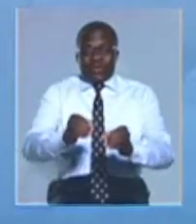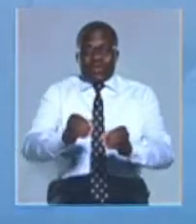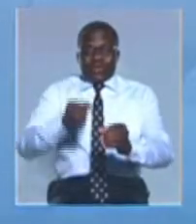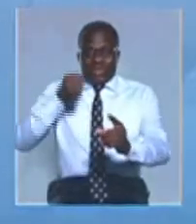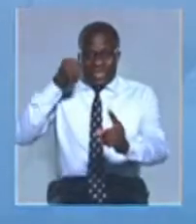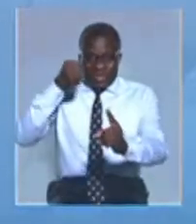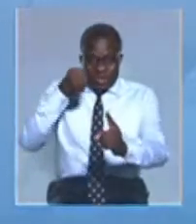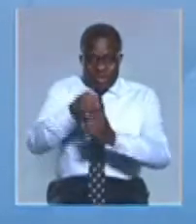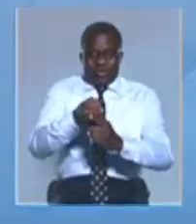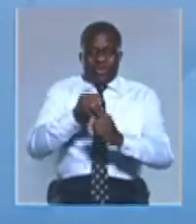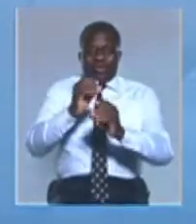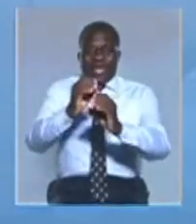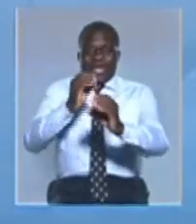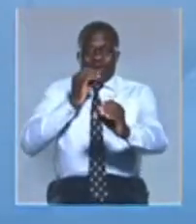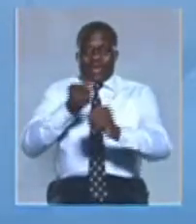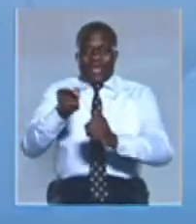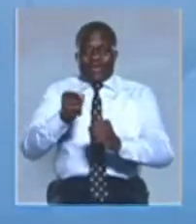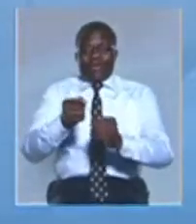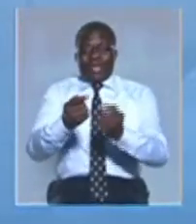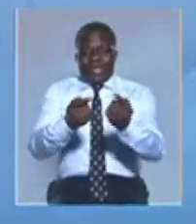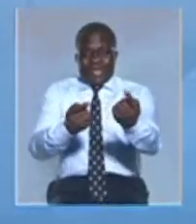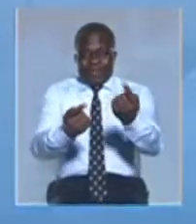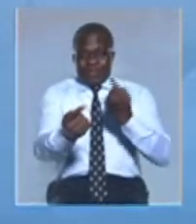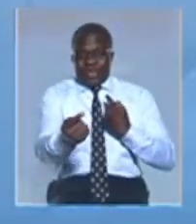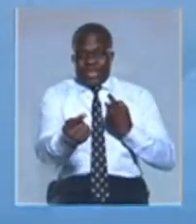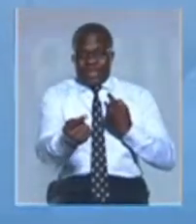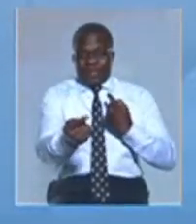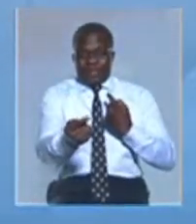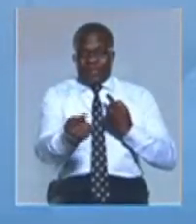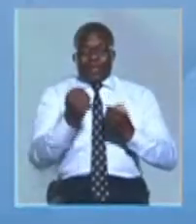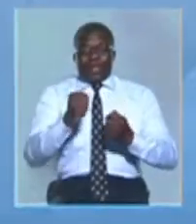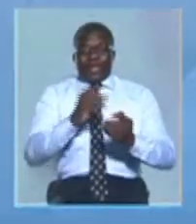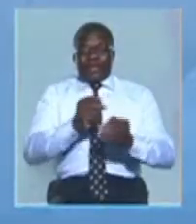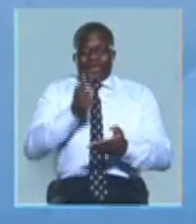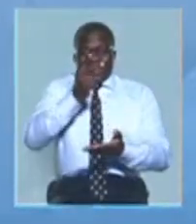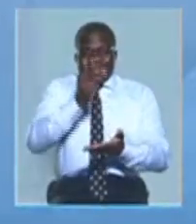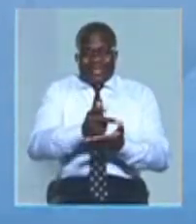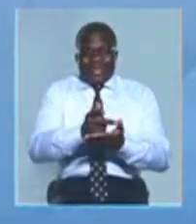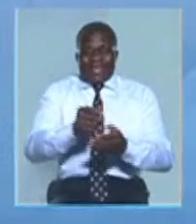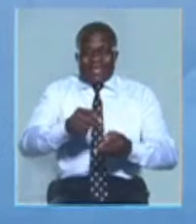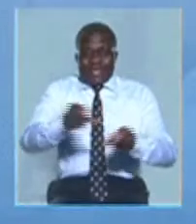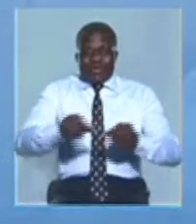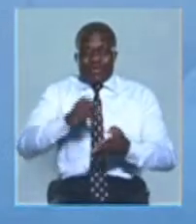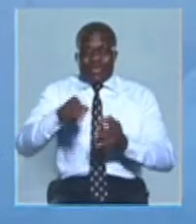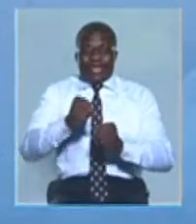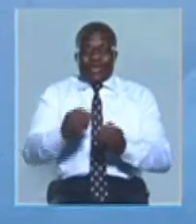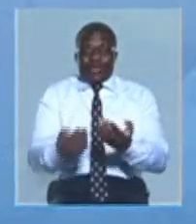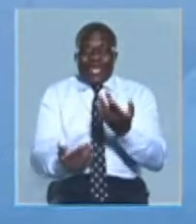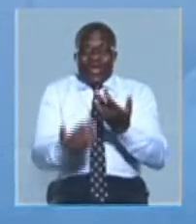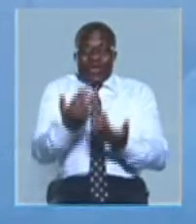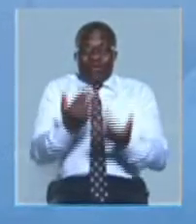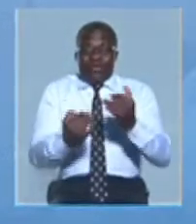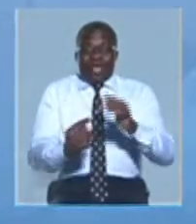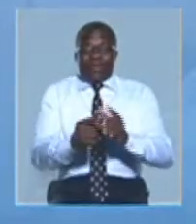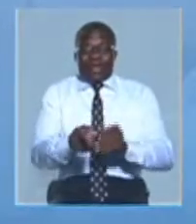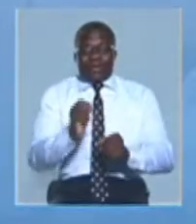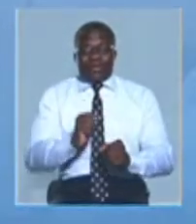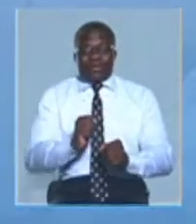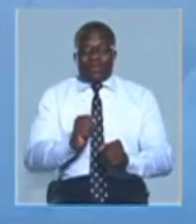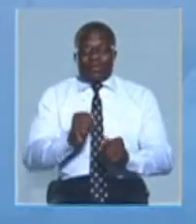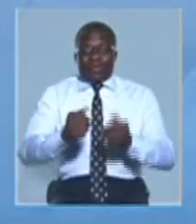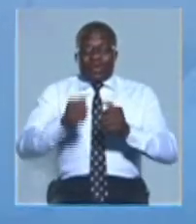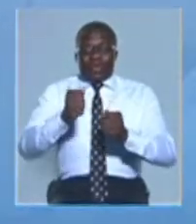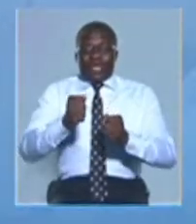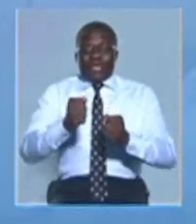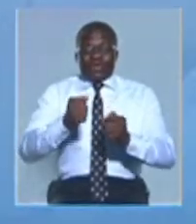percuté le camion-grue qui roulait en sens inverse, s'est immobilisé en pleine chaussée et a pris feu. Le camion